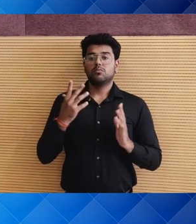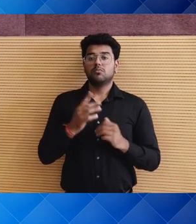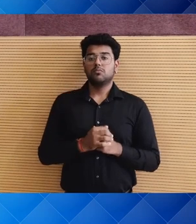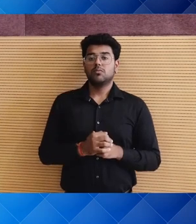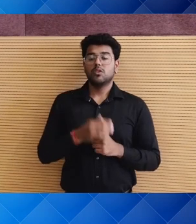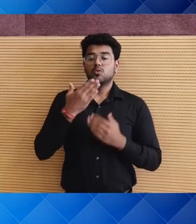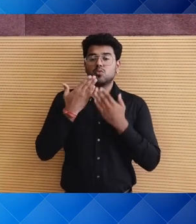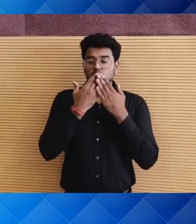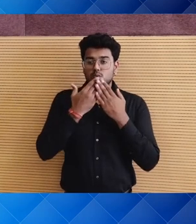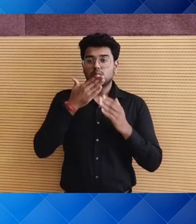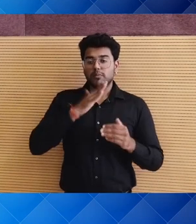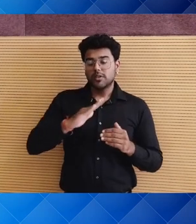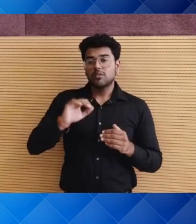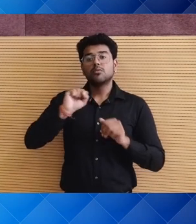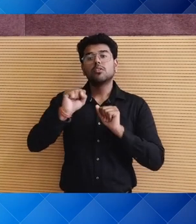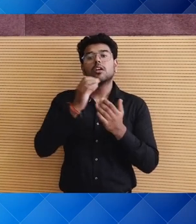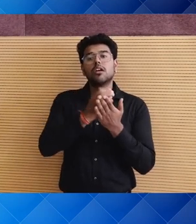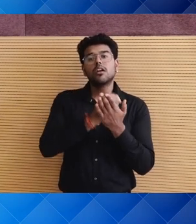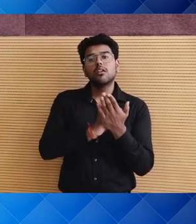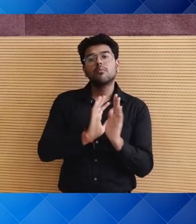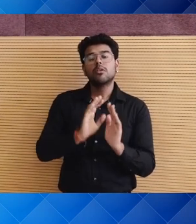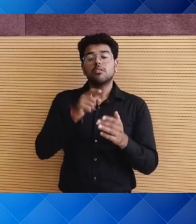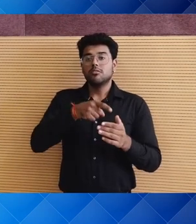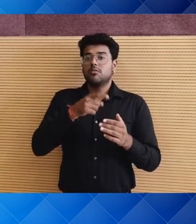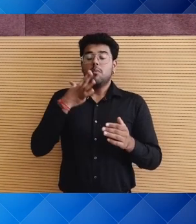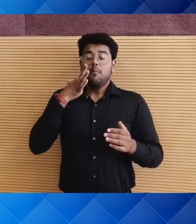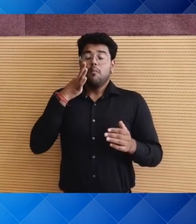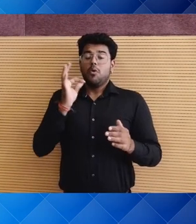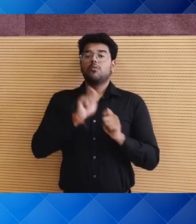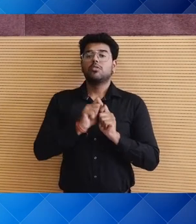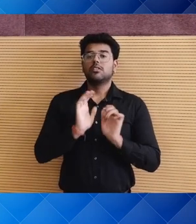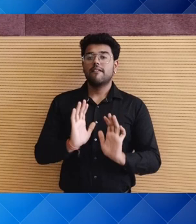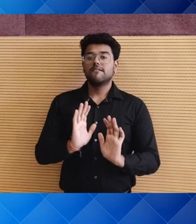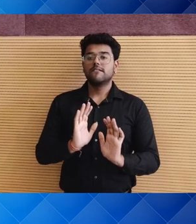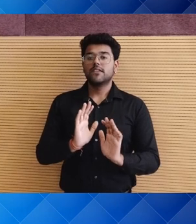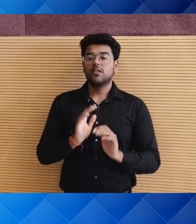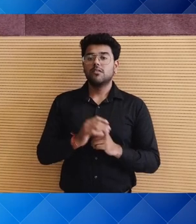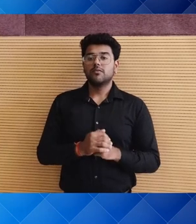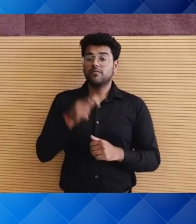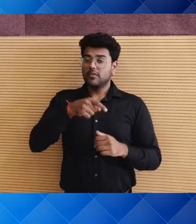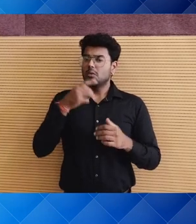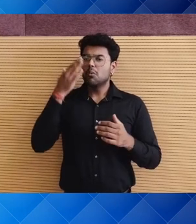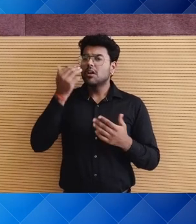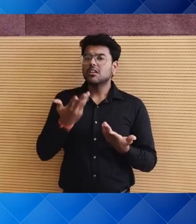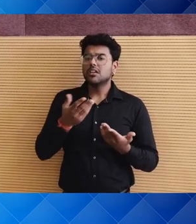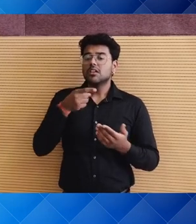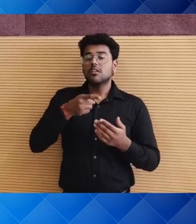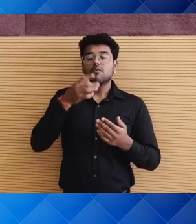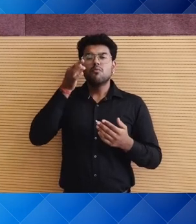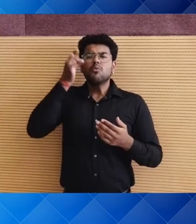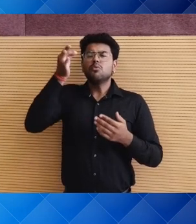स्कूली बच्चों की कैरिकुलम बनाने का काम सबसे महत्वपूर्ण था, क्योंकि ये फ्यूचरिस्टिक